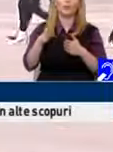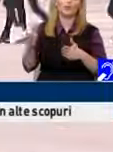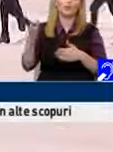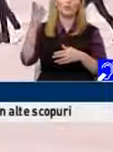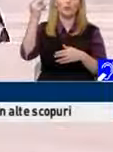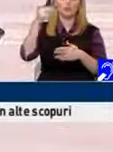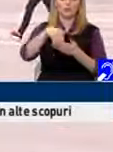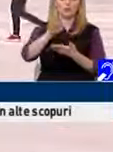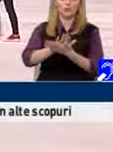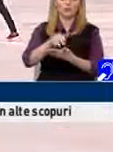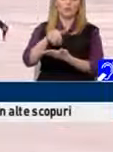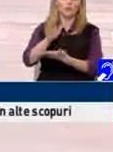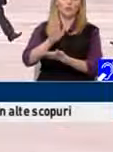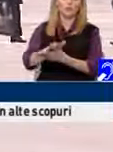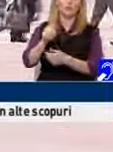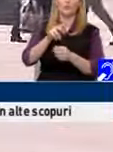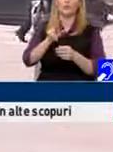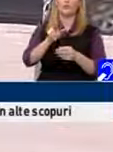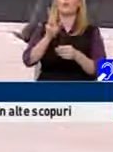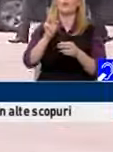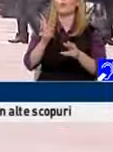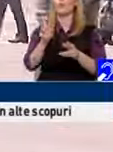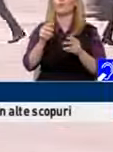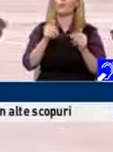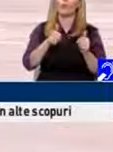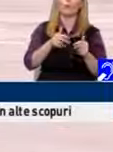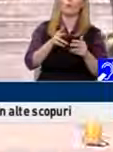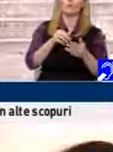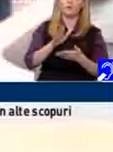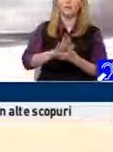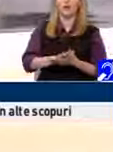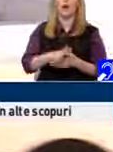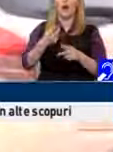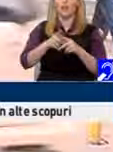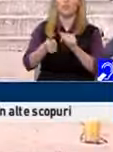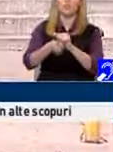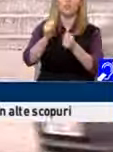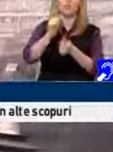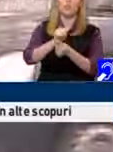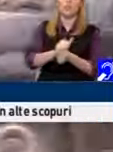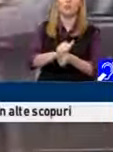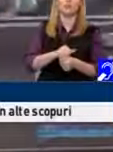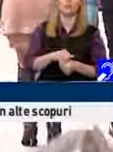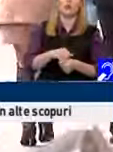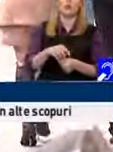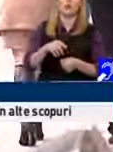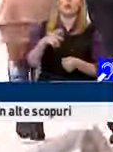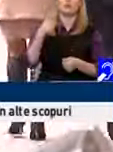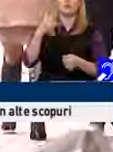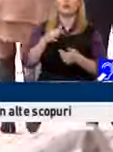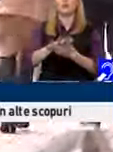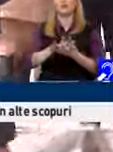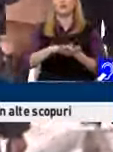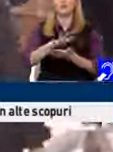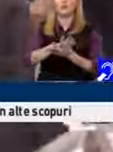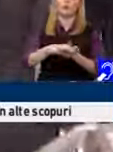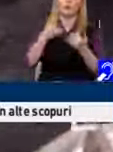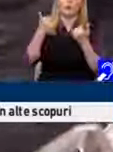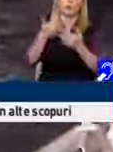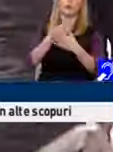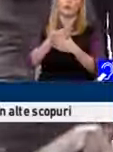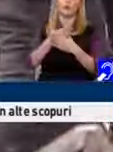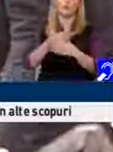din declarațiile depuse pentru acordarea de indemnizații. O schimbare recentă introdusă se referă la prelungirea acordării ajutorului social,